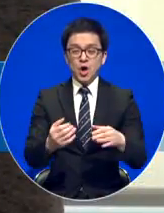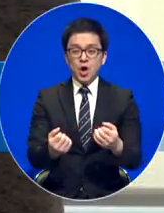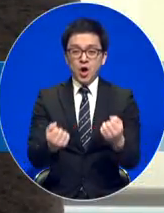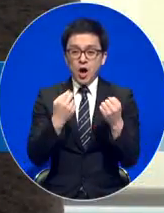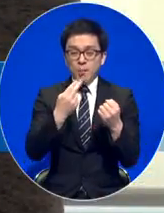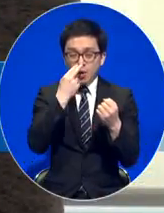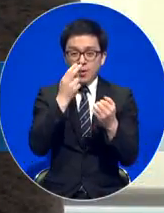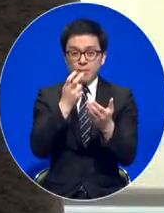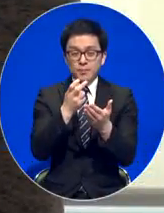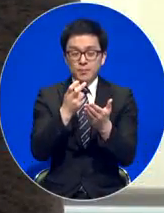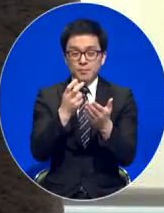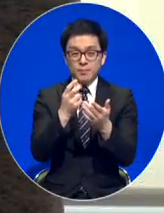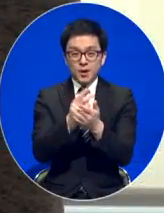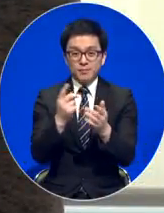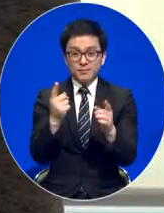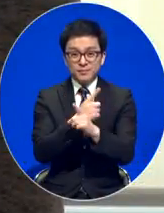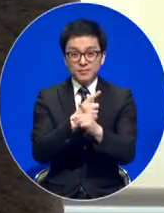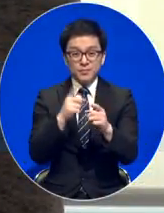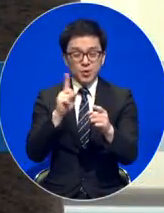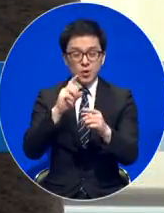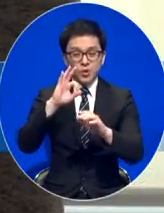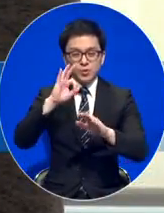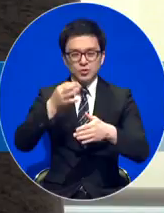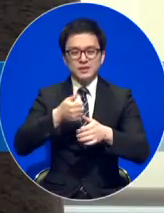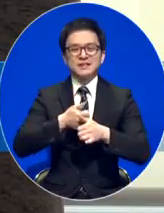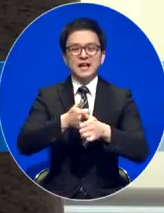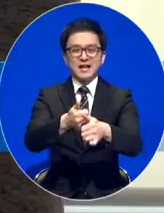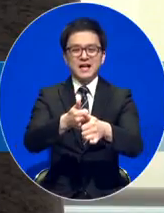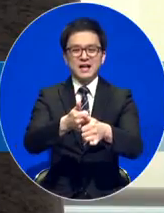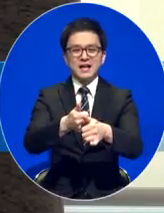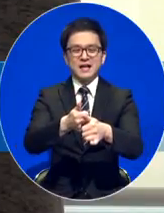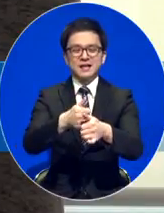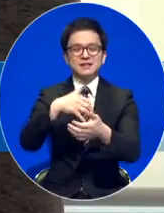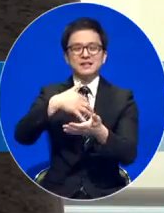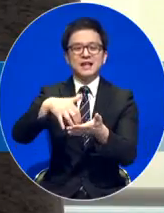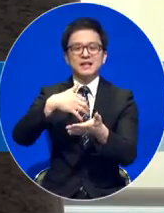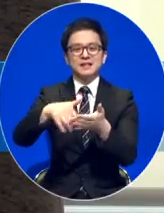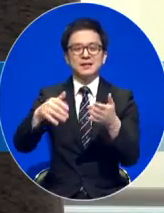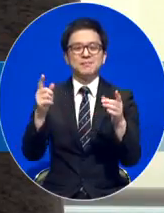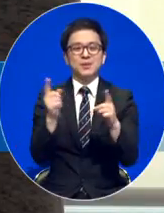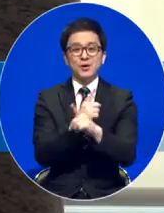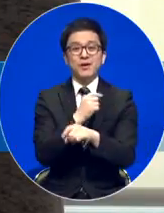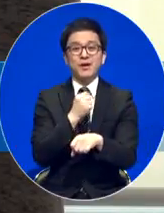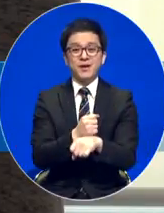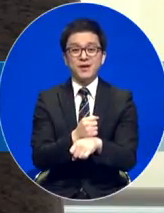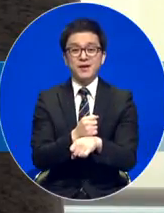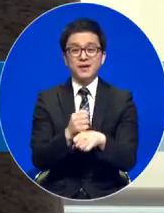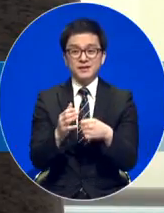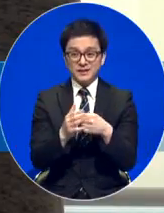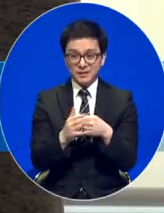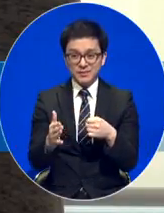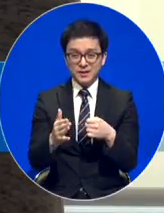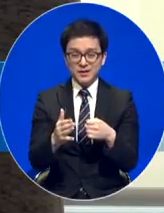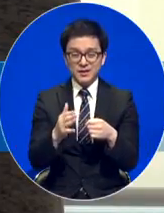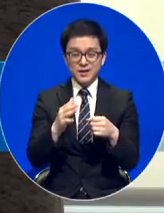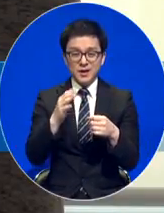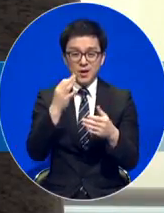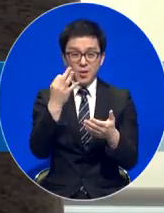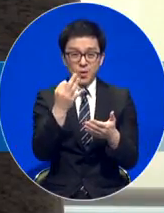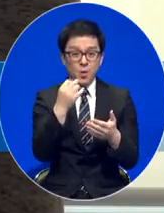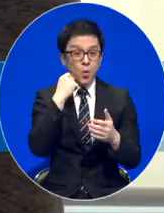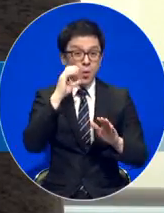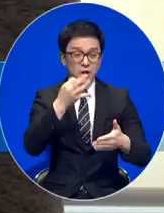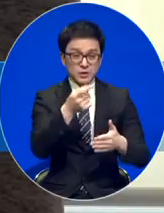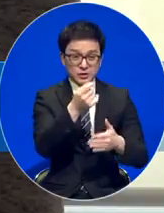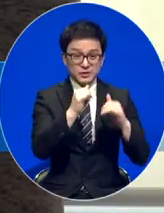개편의 취지는 소득 수준에 맞게 공평하게 기준을 좀 새로 책정하겠다라는 겁니다. 그래서 저소득층에게는 보험료